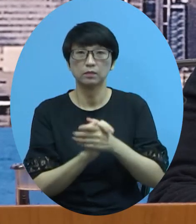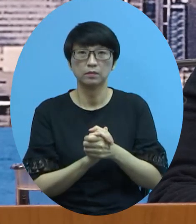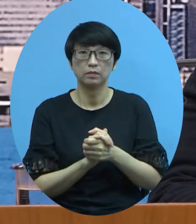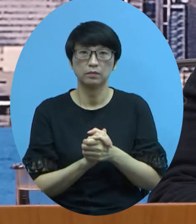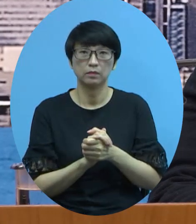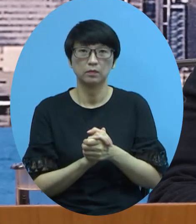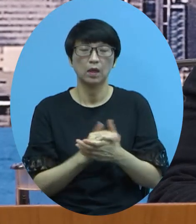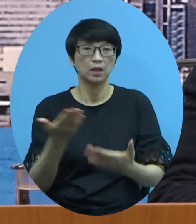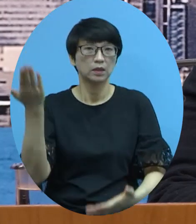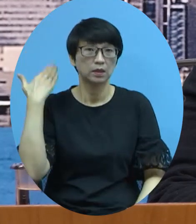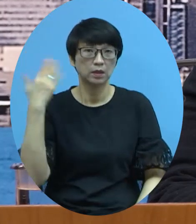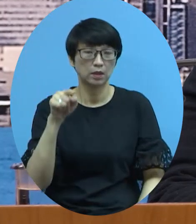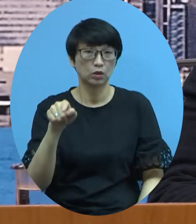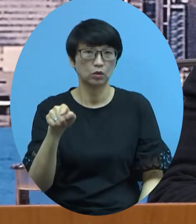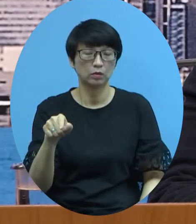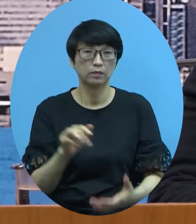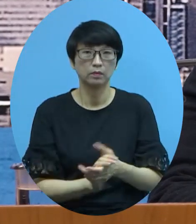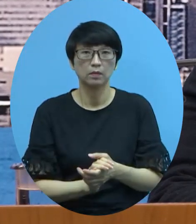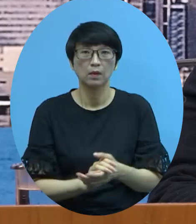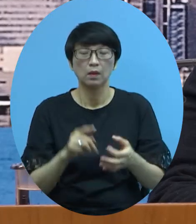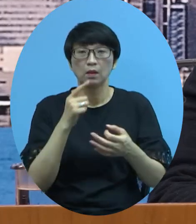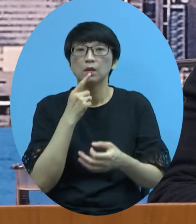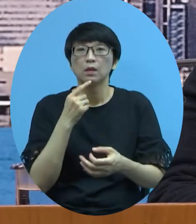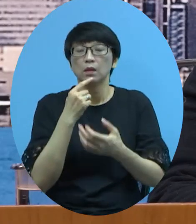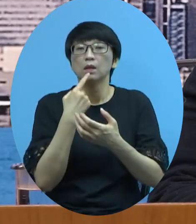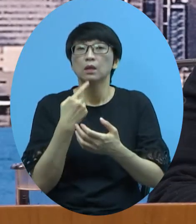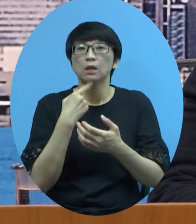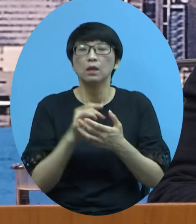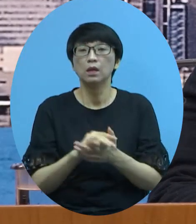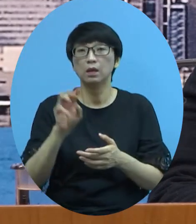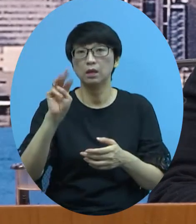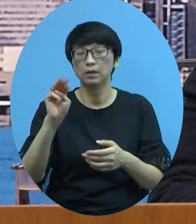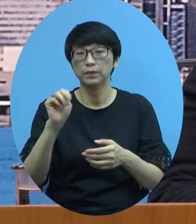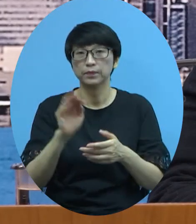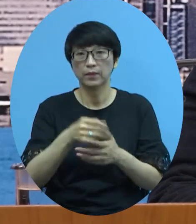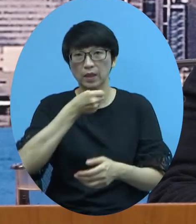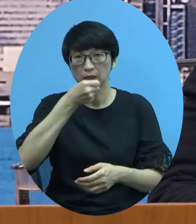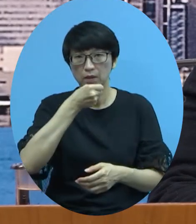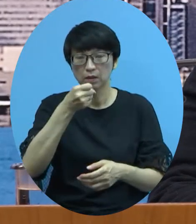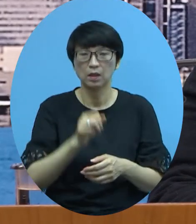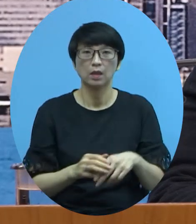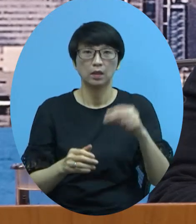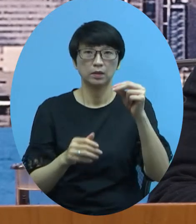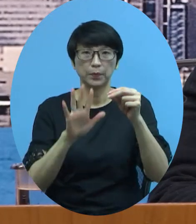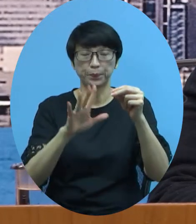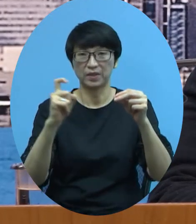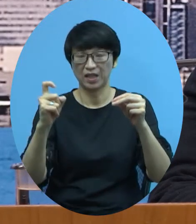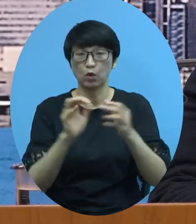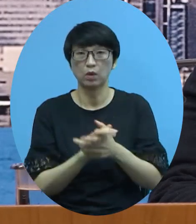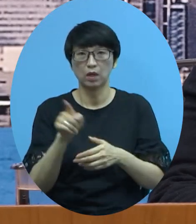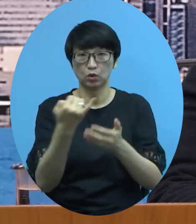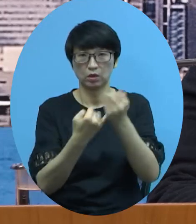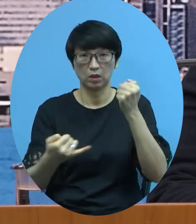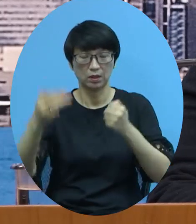是之前。Red Mister 有個卡拉 OK 群組啦，咁759嘅係佢個仔